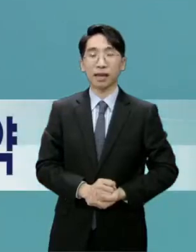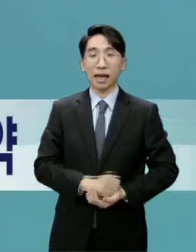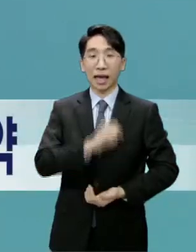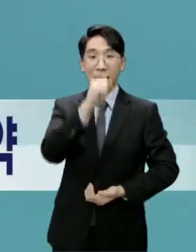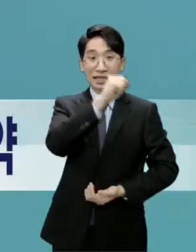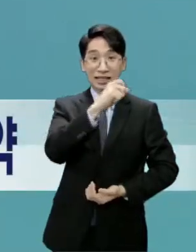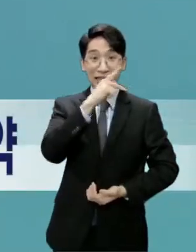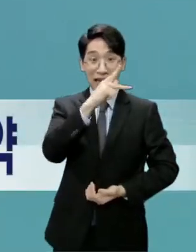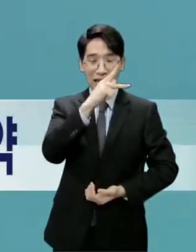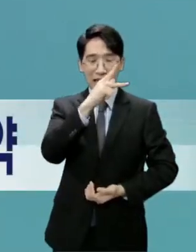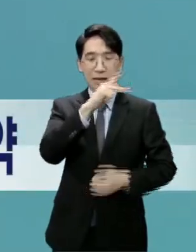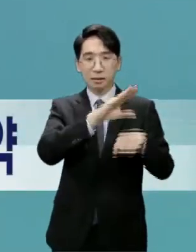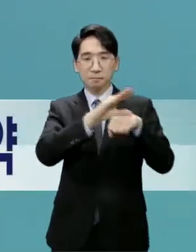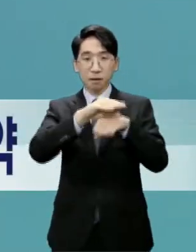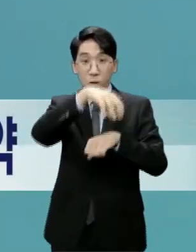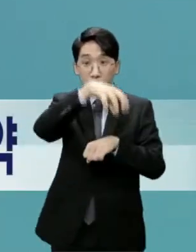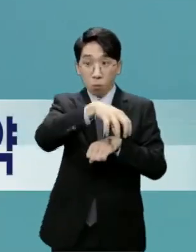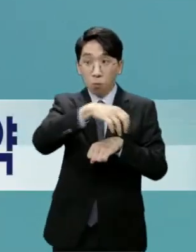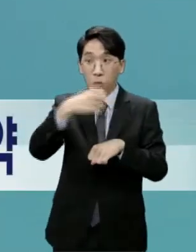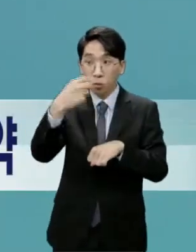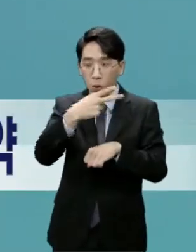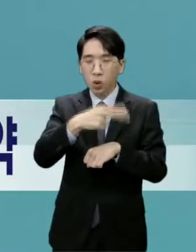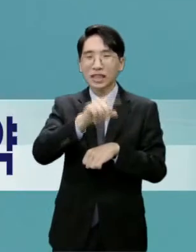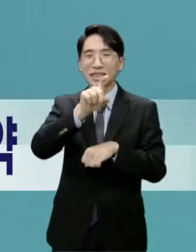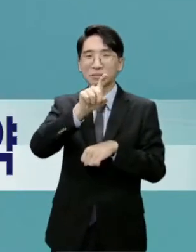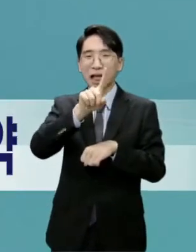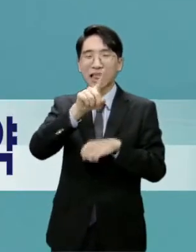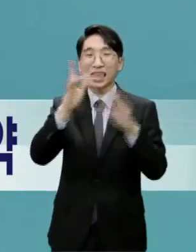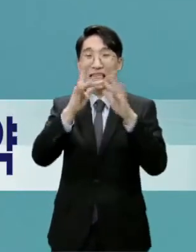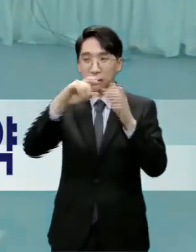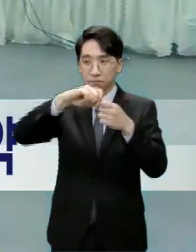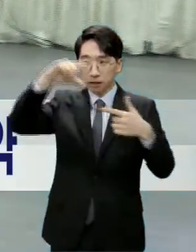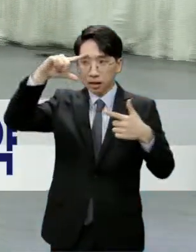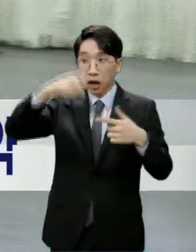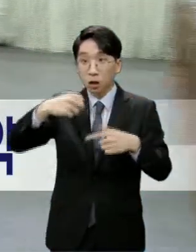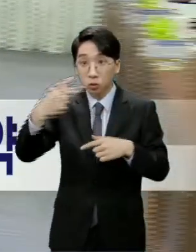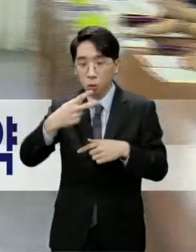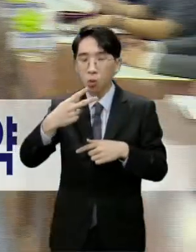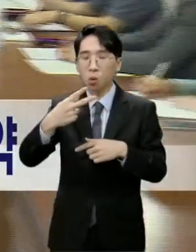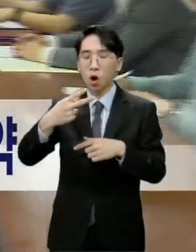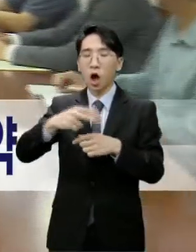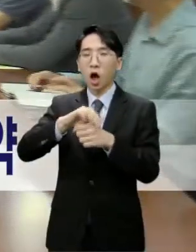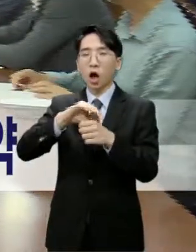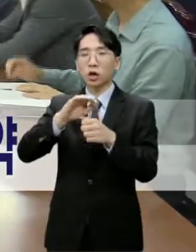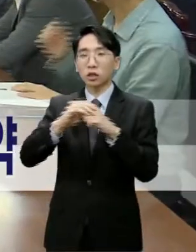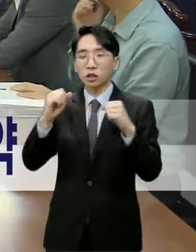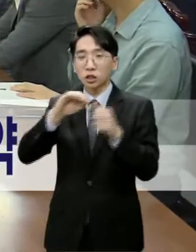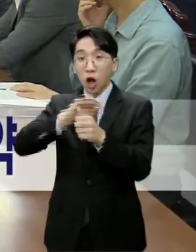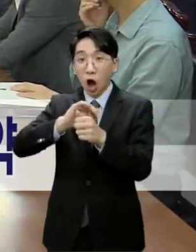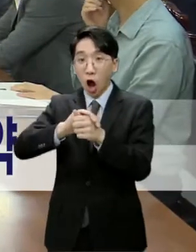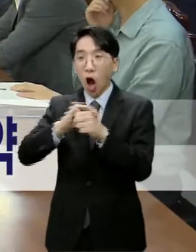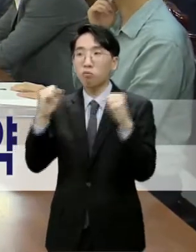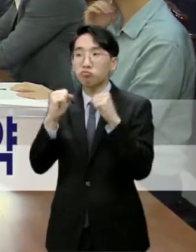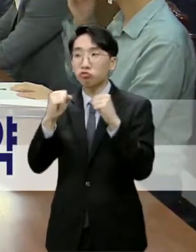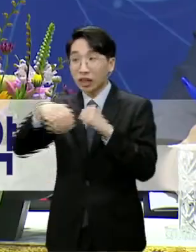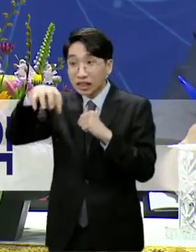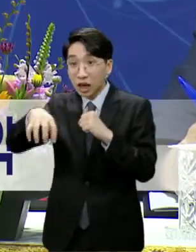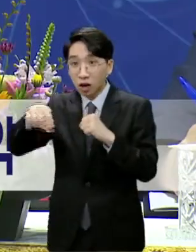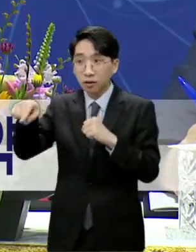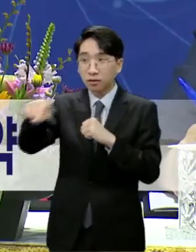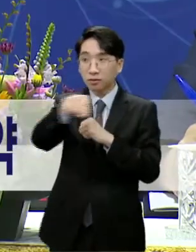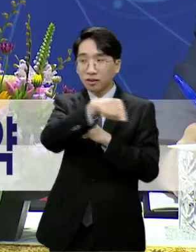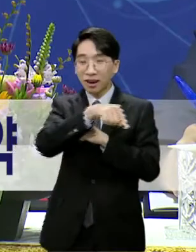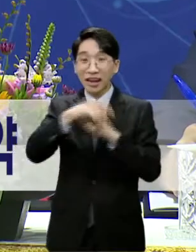SK브로드밴드와 오픈마켓인 11번가, 그리고 경상북도와 농협중앙회 경북지역본부가 경북지역 농특산물의 온라인